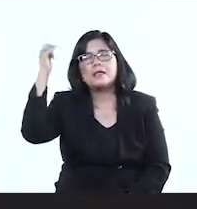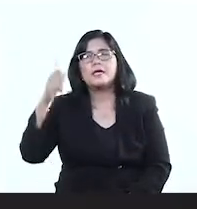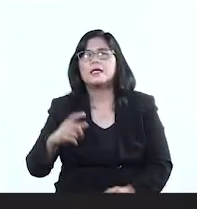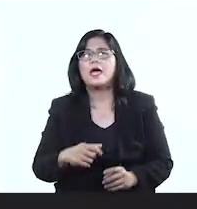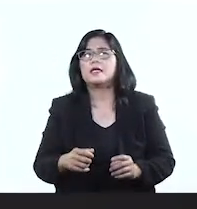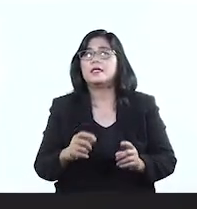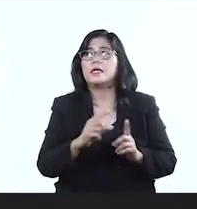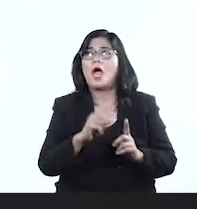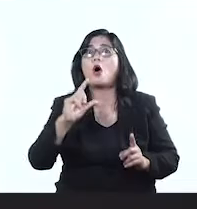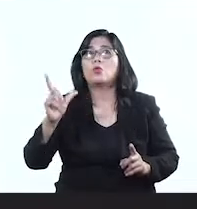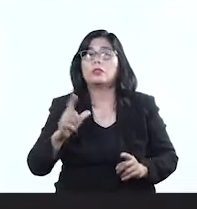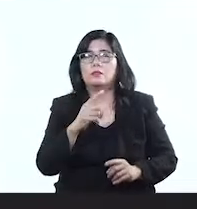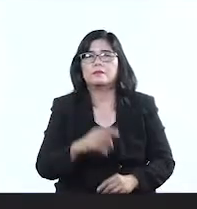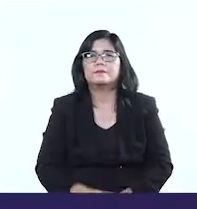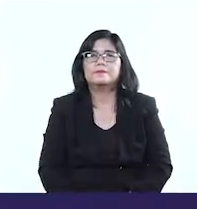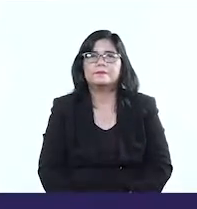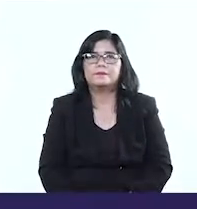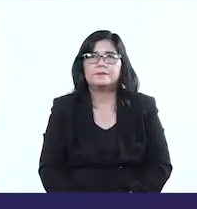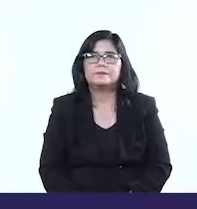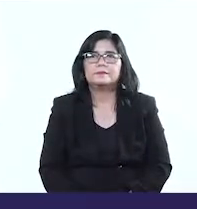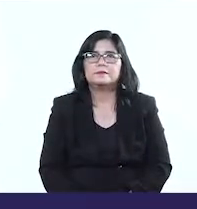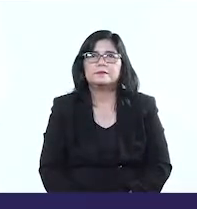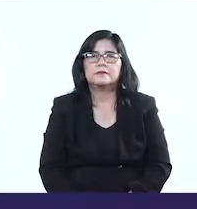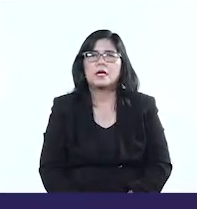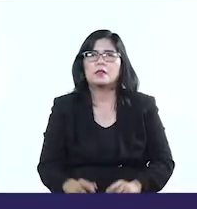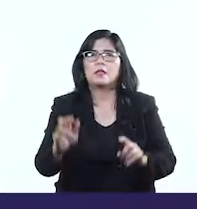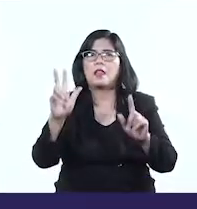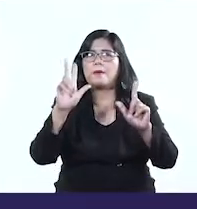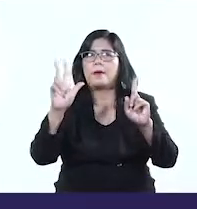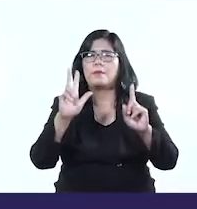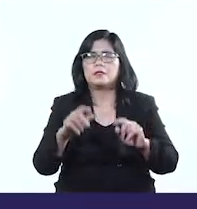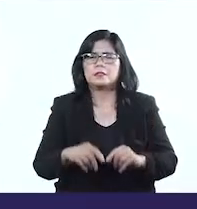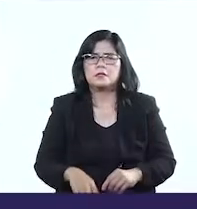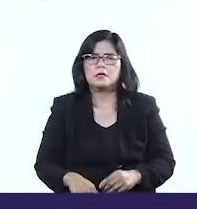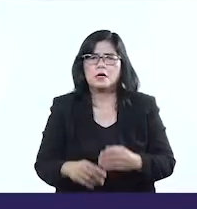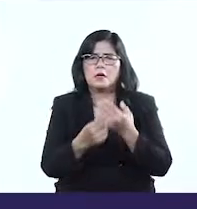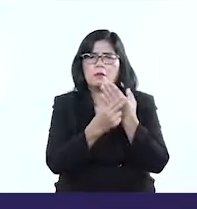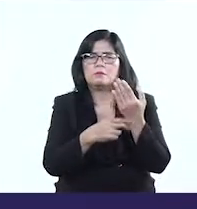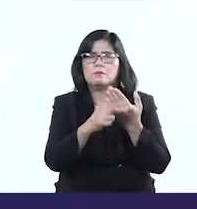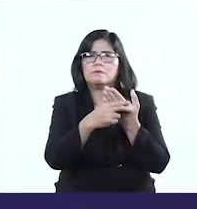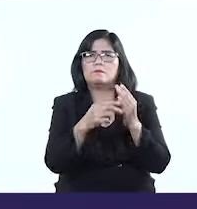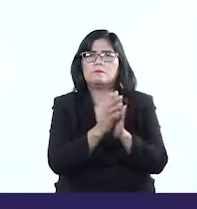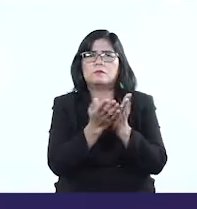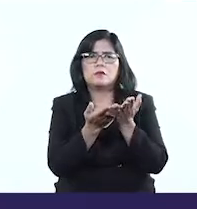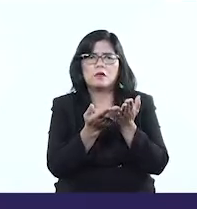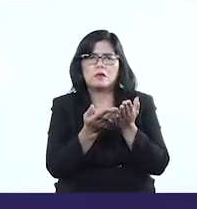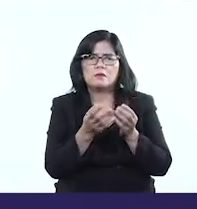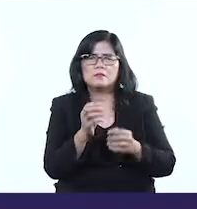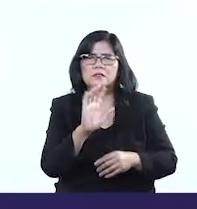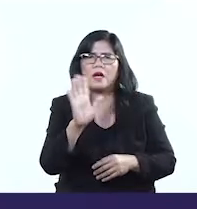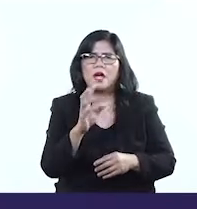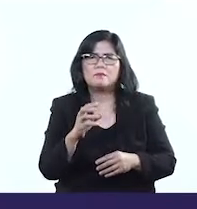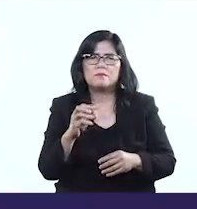rapi jelasin sampai di sini air 18 bukan kitab suci berkata janganlah kau memberangus mulut lembu yang sedang mengirim